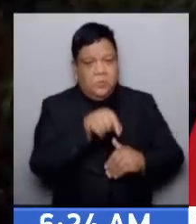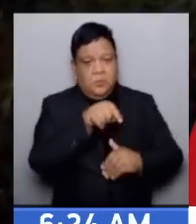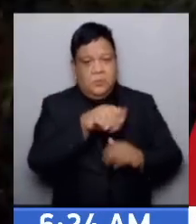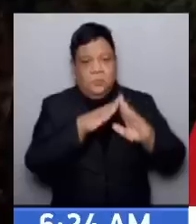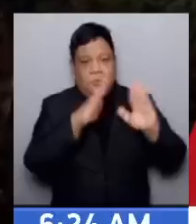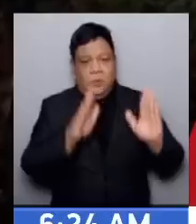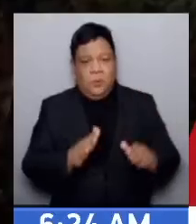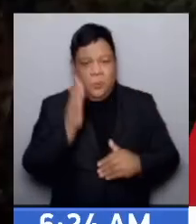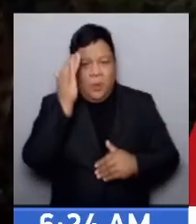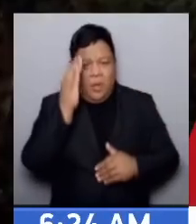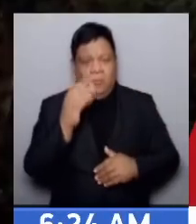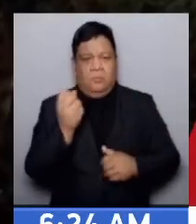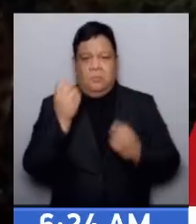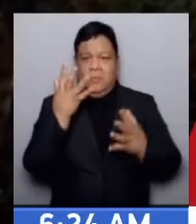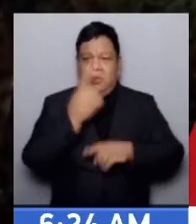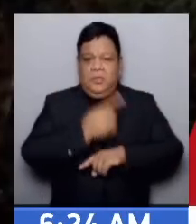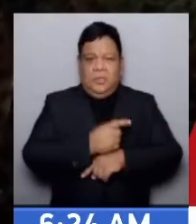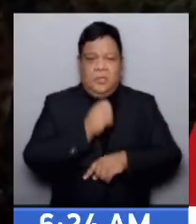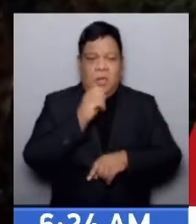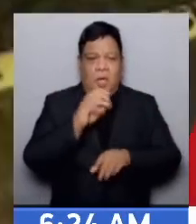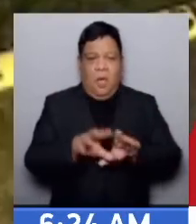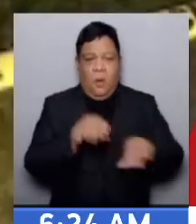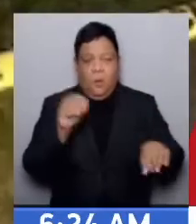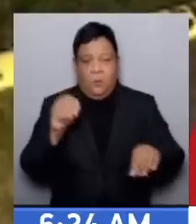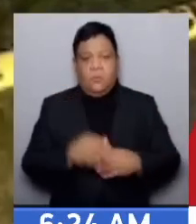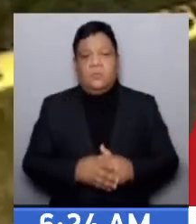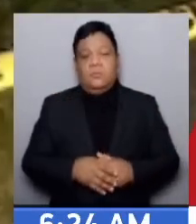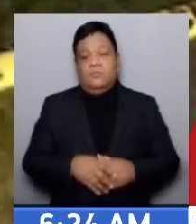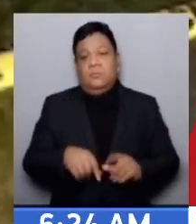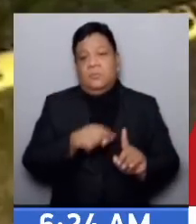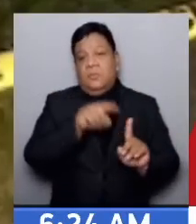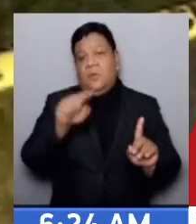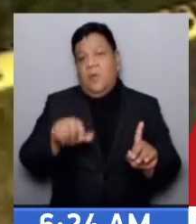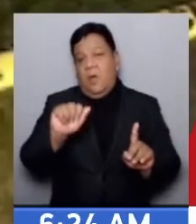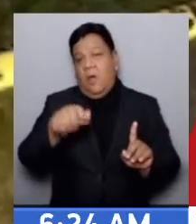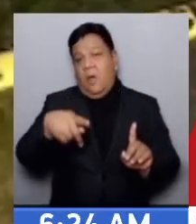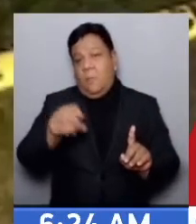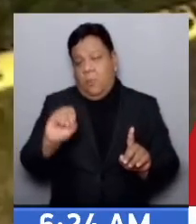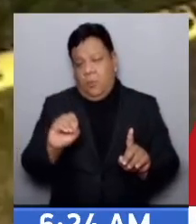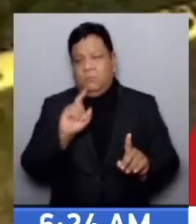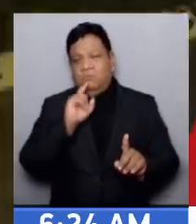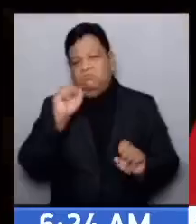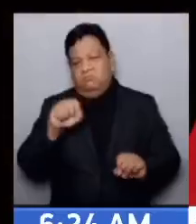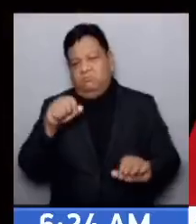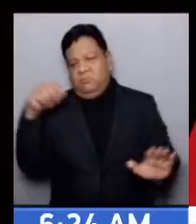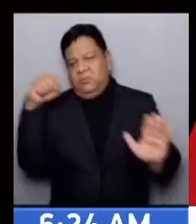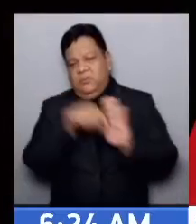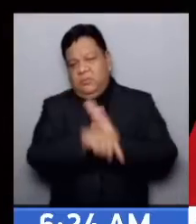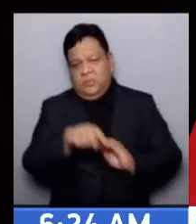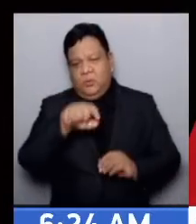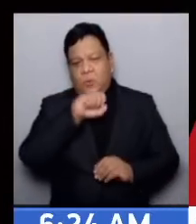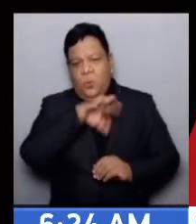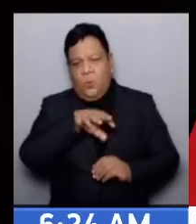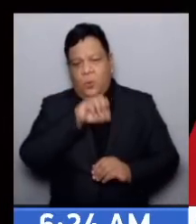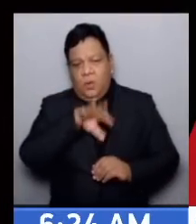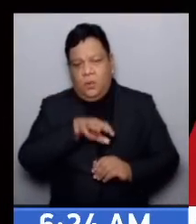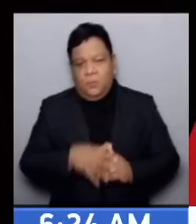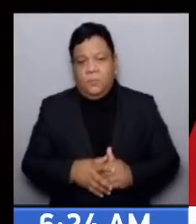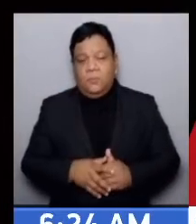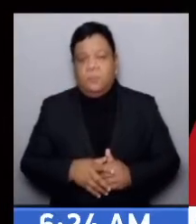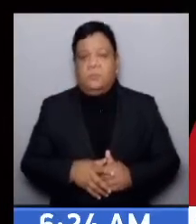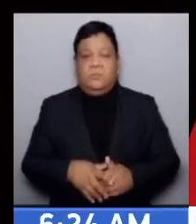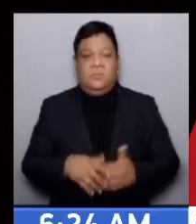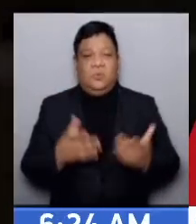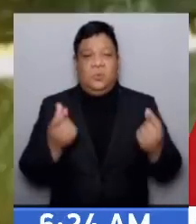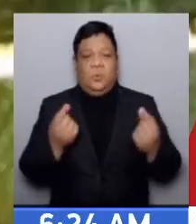lumalabas. Ayon sa pulisya, umamin daw ang minor de edad na apo ng biktima na siya ang pumatay sa kanyang lola. Sinaksak daw niya sa leeg